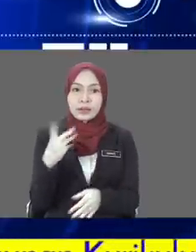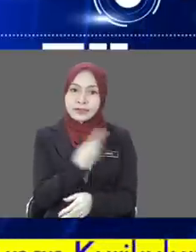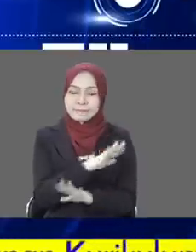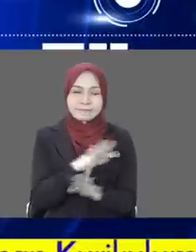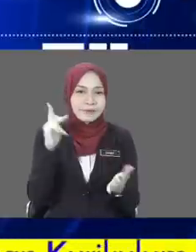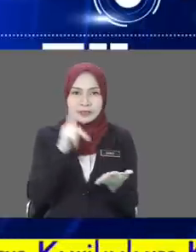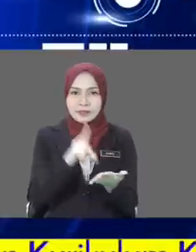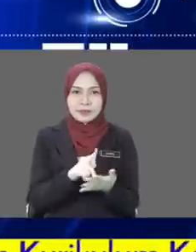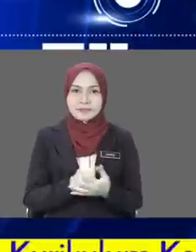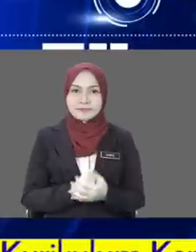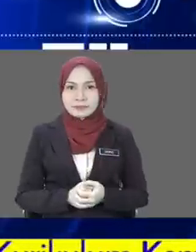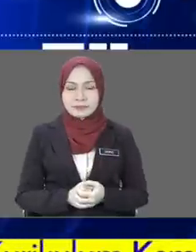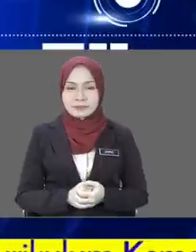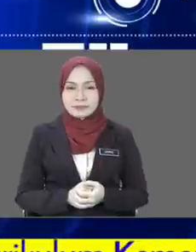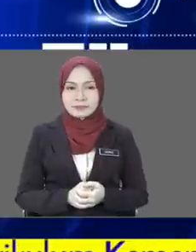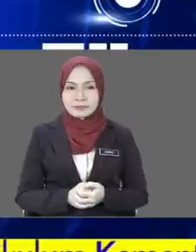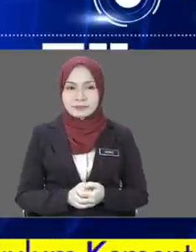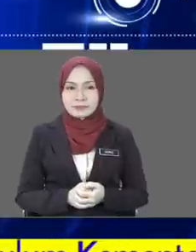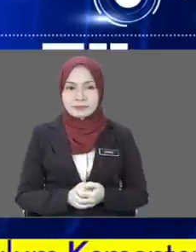anda